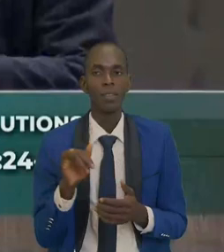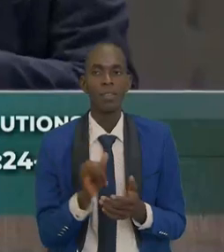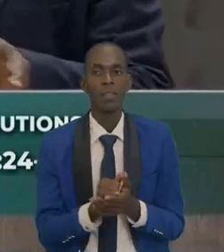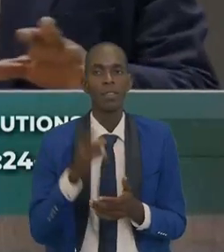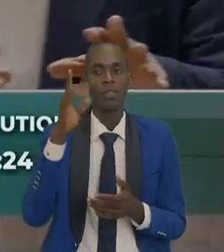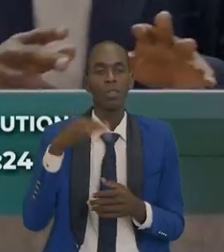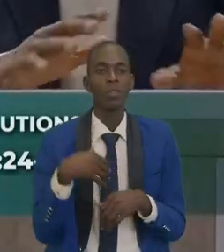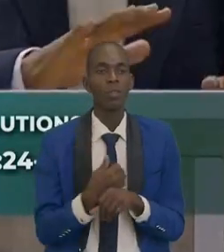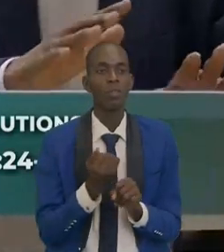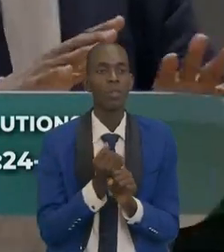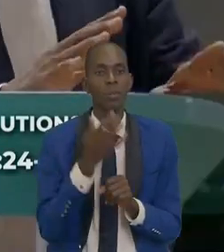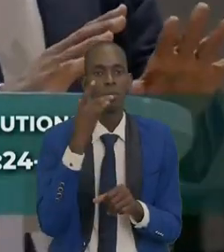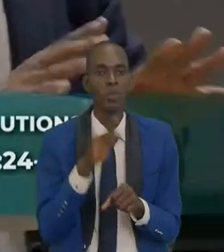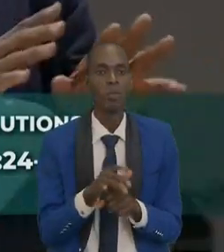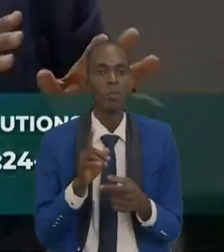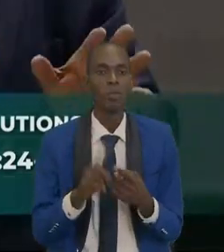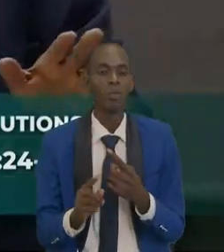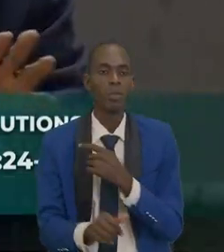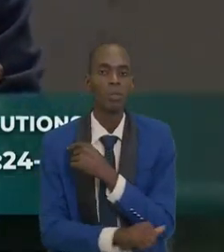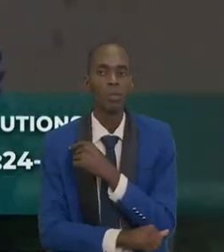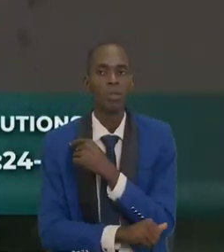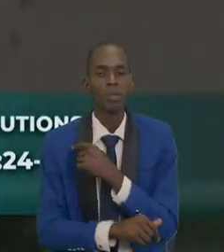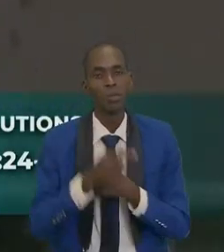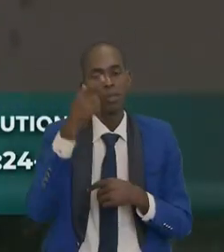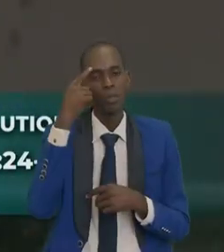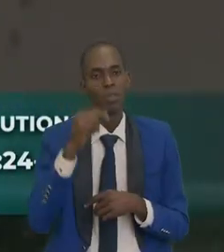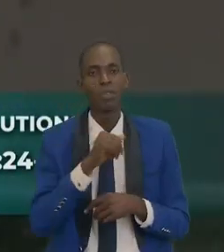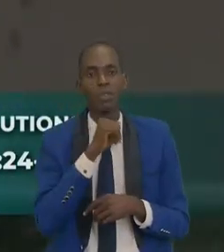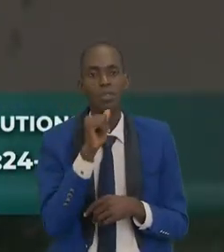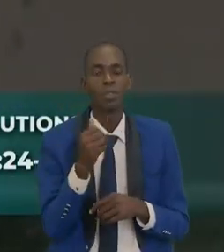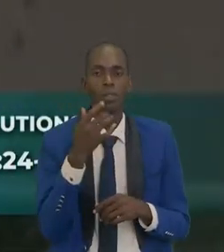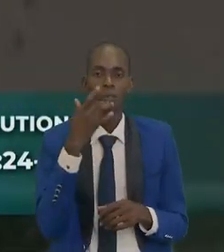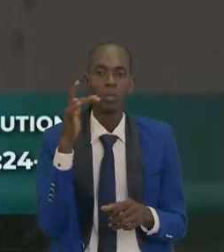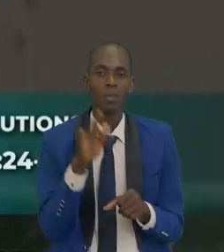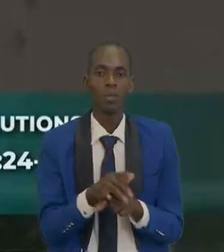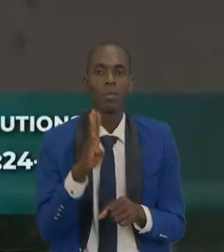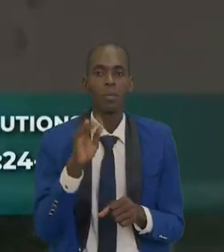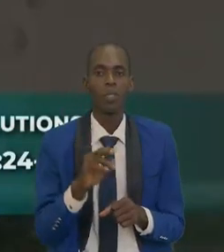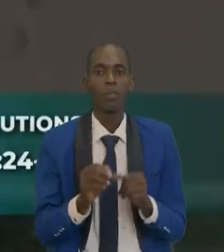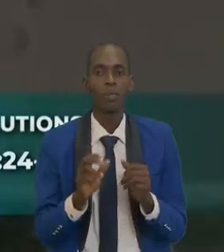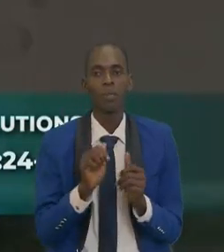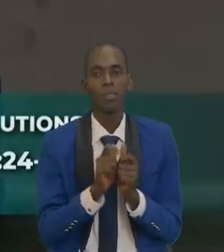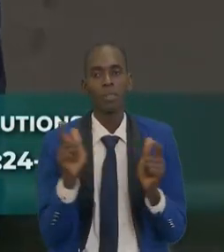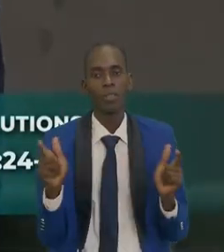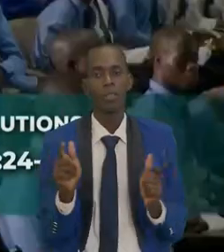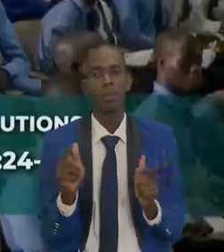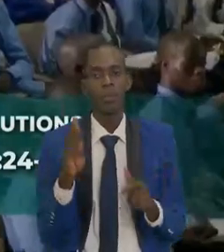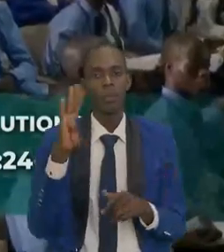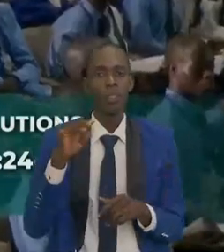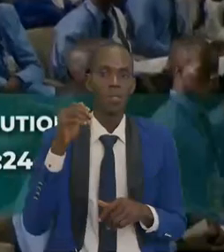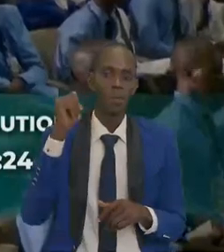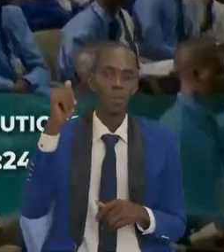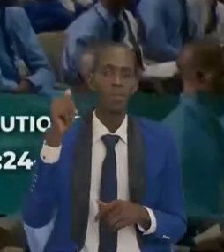à Abraham, ne pouvant jurer par un plus grand que lui, il jura